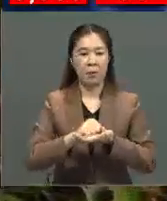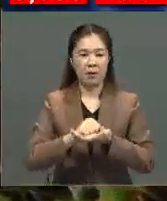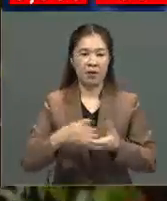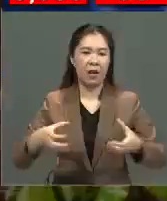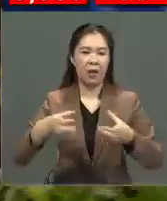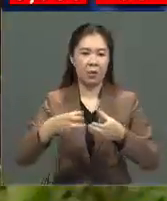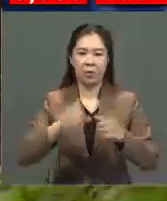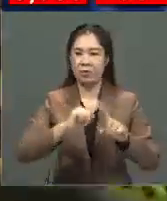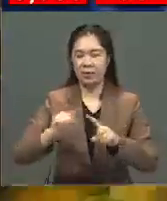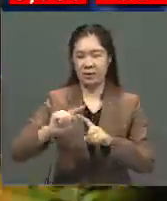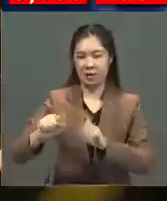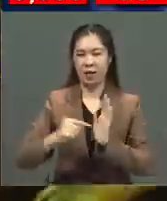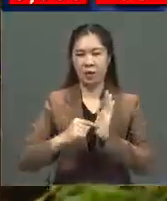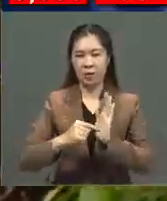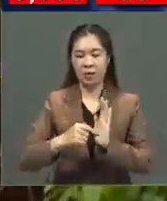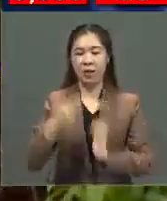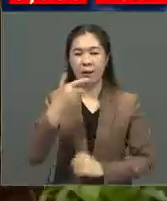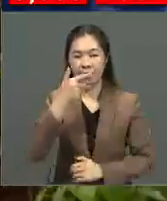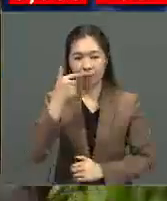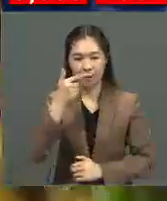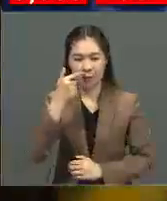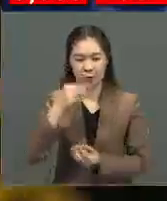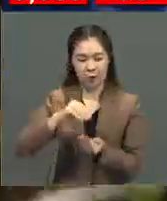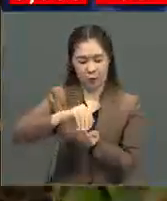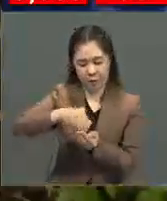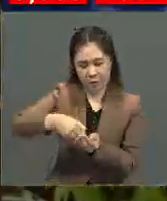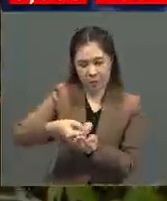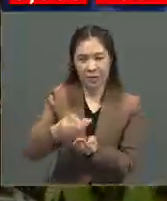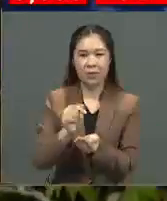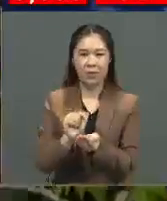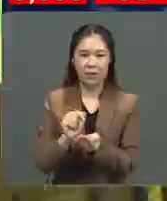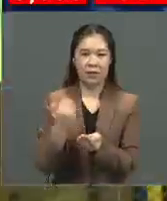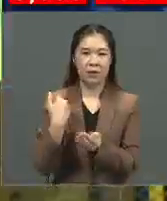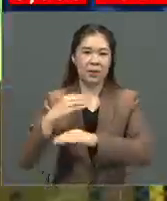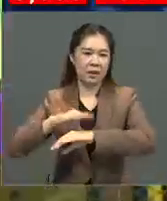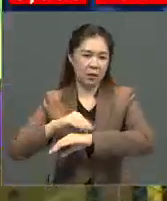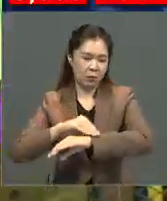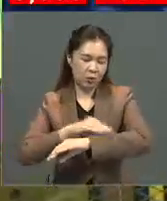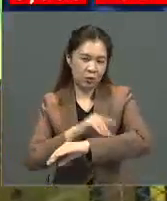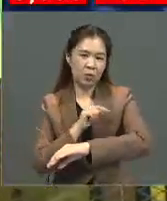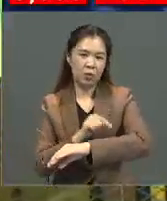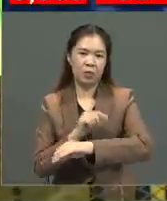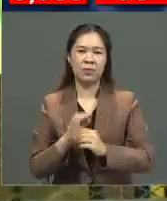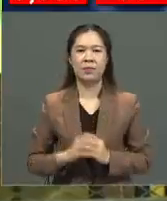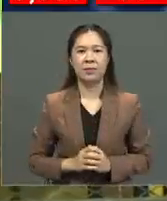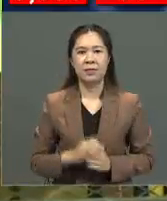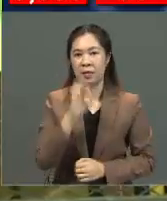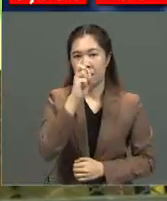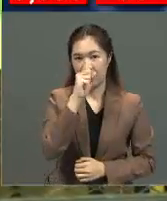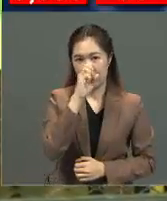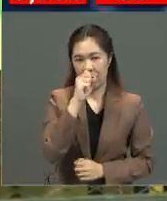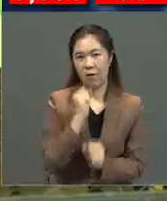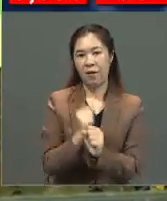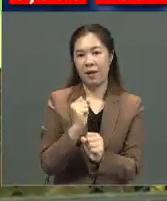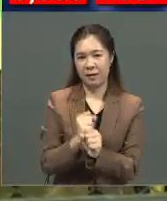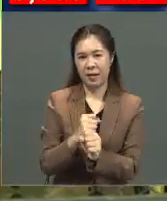วิสาหกิจต่างๆเช่นการทำขนมถ้วยด้วยเตาพลังงานทางเลือกการนวดโดยใช้ลูกประคบธัญพืชและทดลองทำทูบสมุน